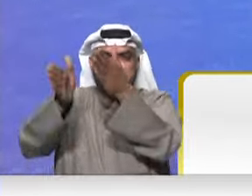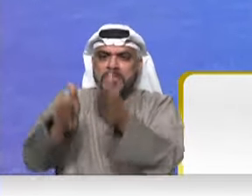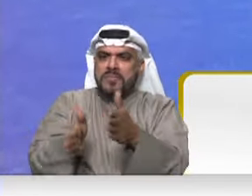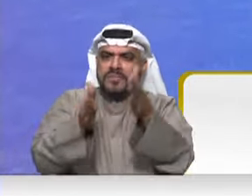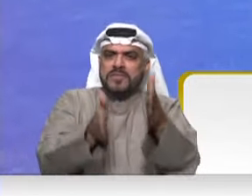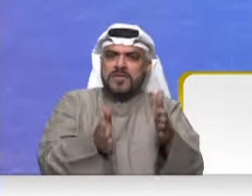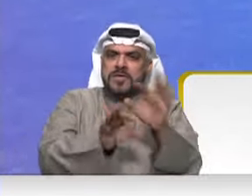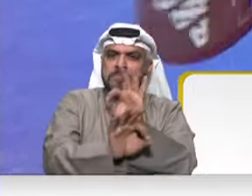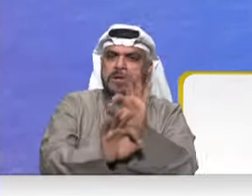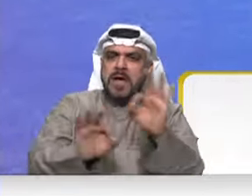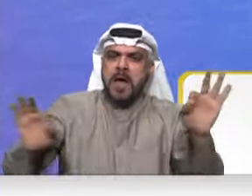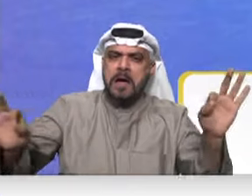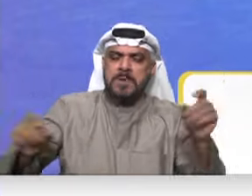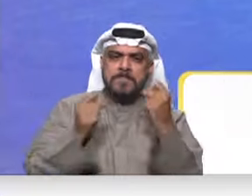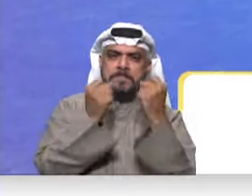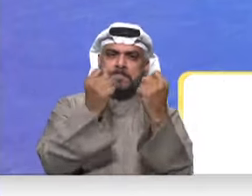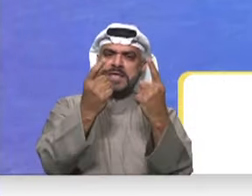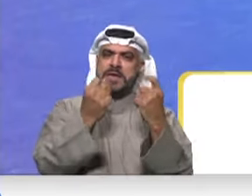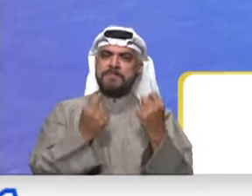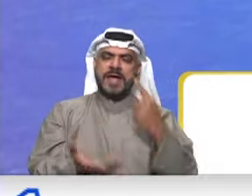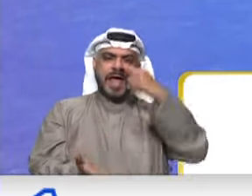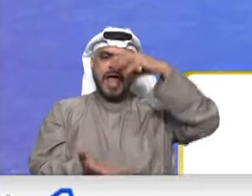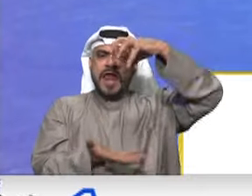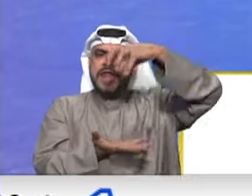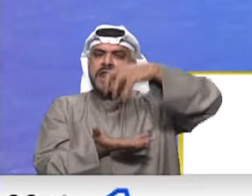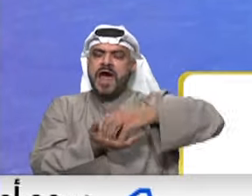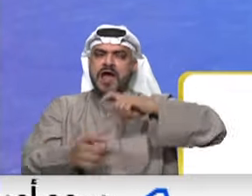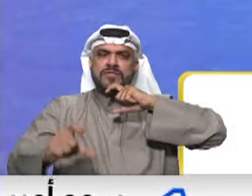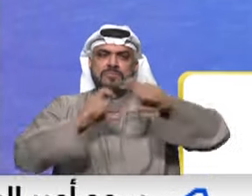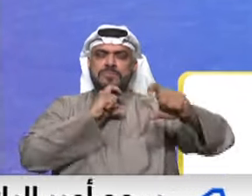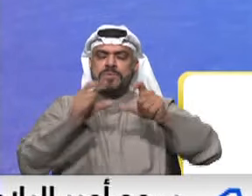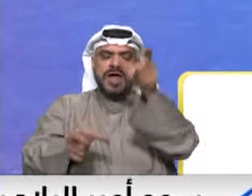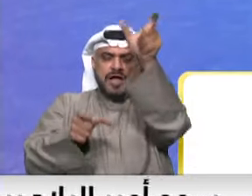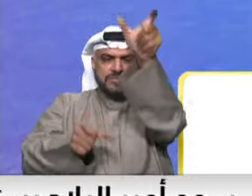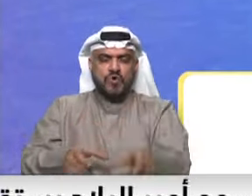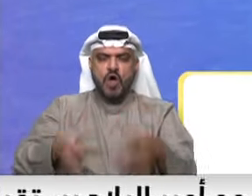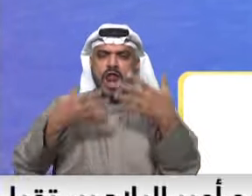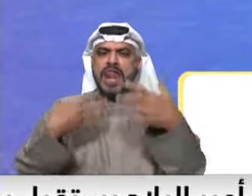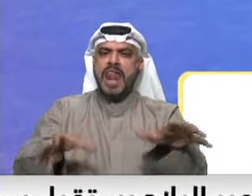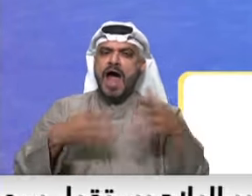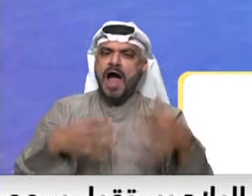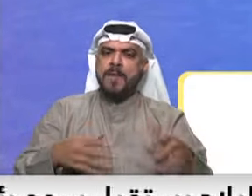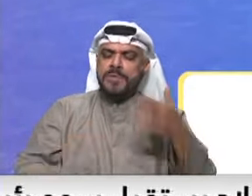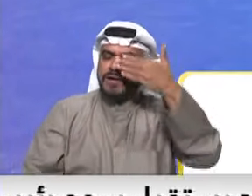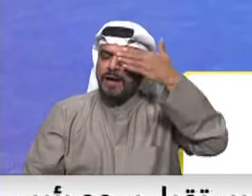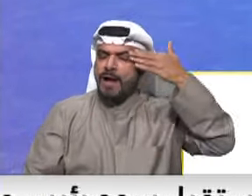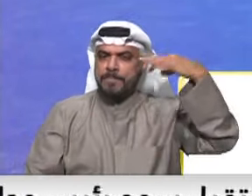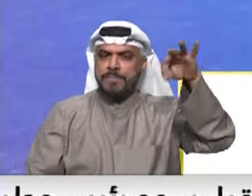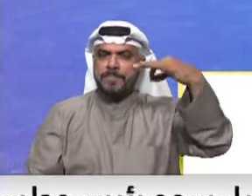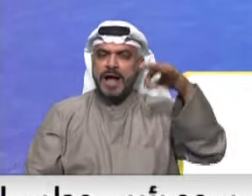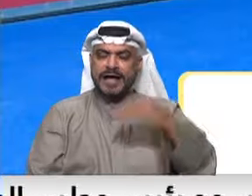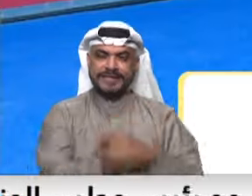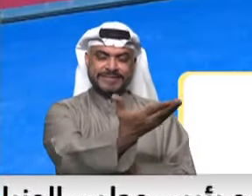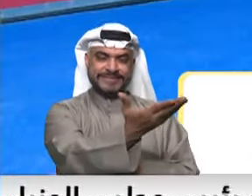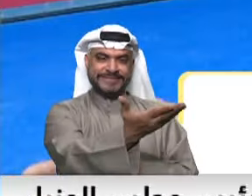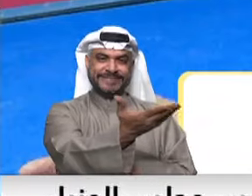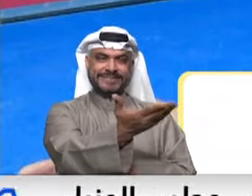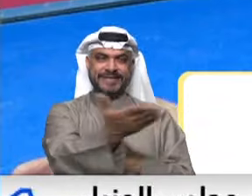كبير سجل باسم نادي المصارف والذي يملك لاعبين على مستوى عالي في لعبة البادل. حسمها